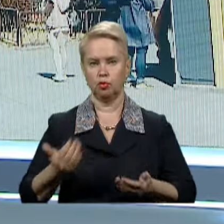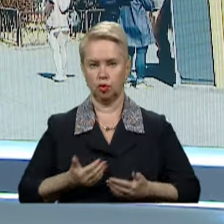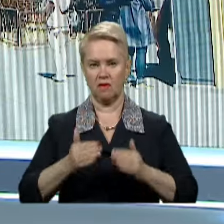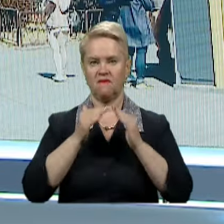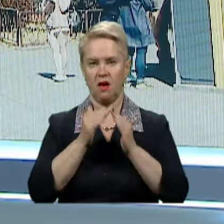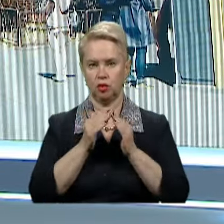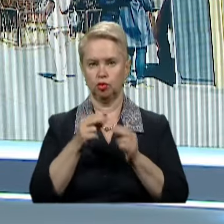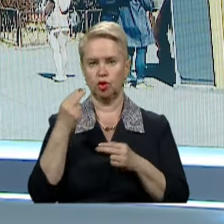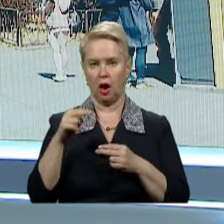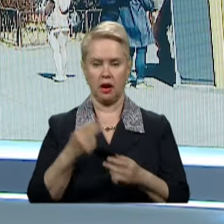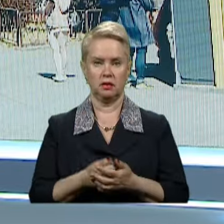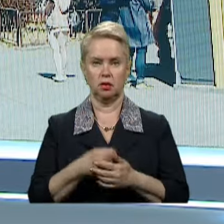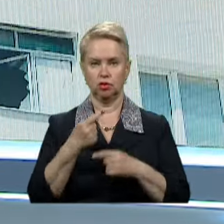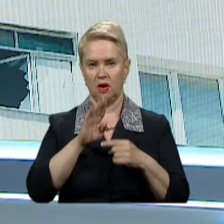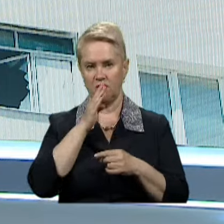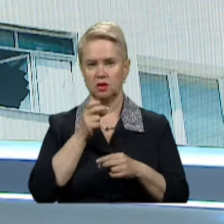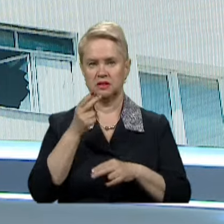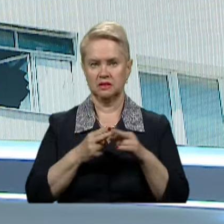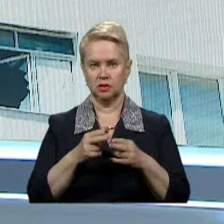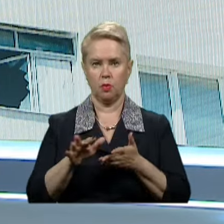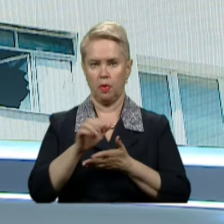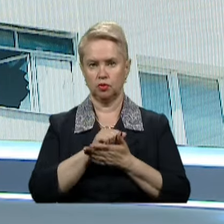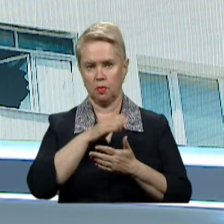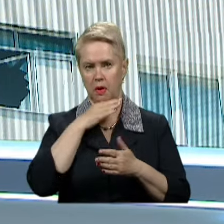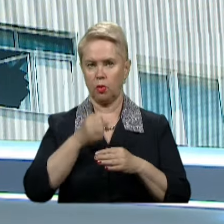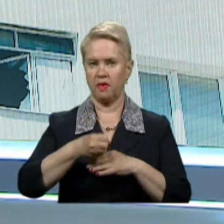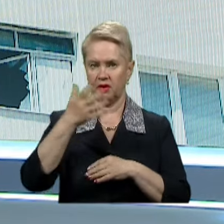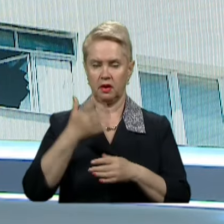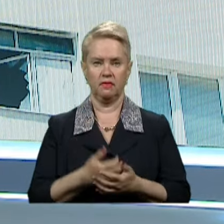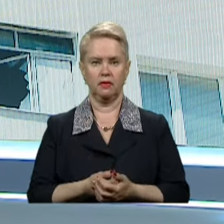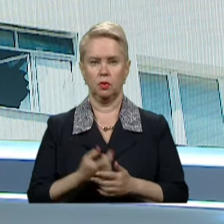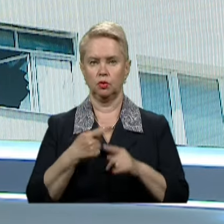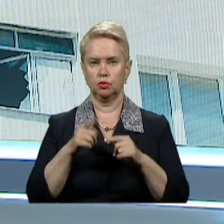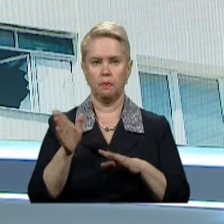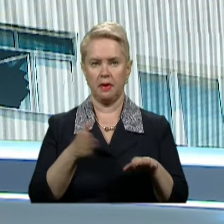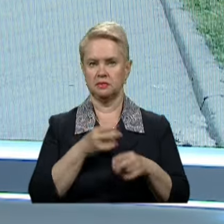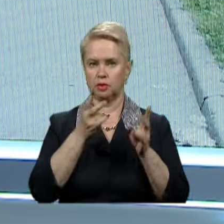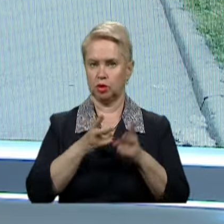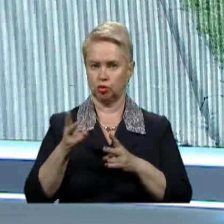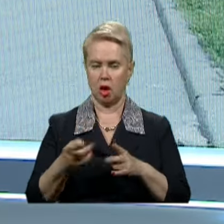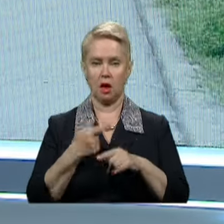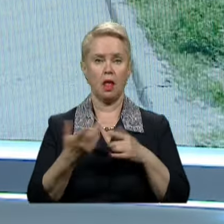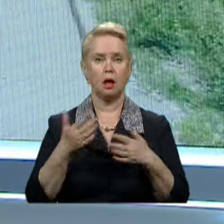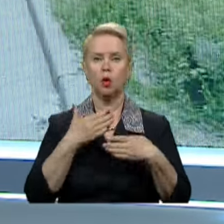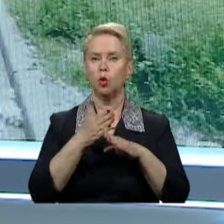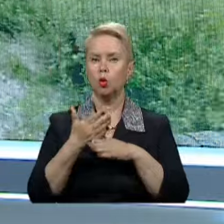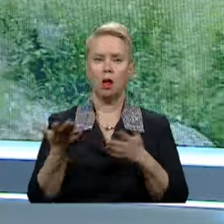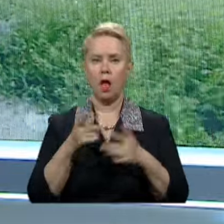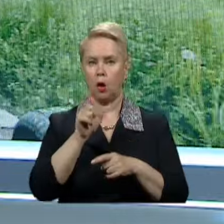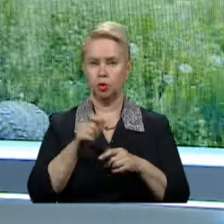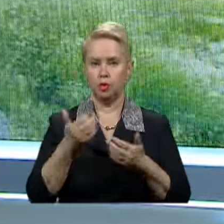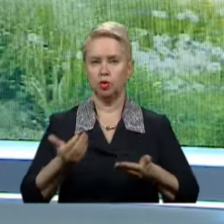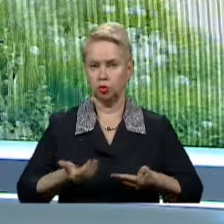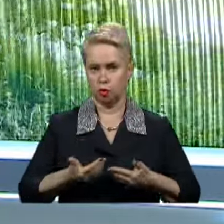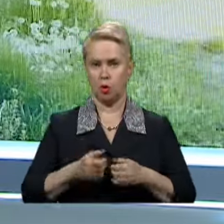житлових кварталах шахеди. Через вороже залізяче понівечено багатоповерхівки. Усі минулись без постраждалих. Які руйнування та як люди